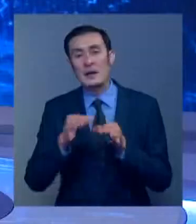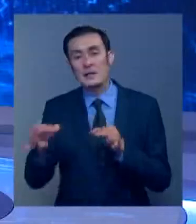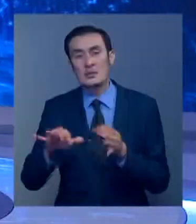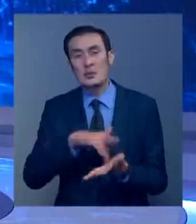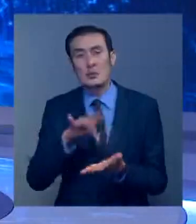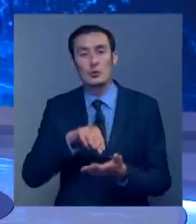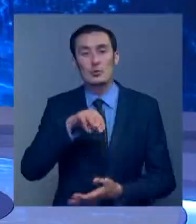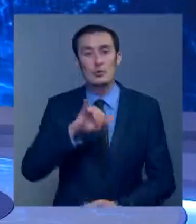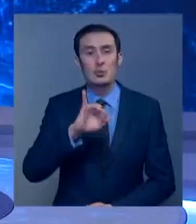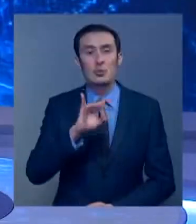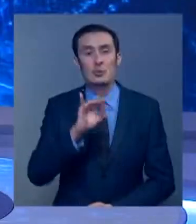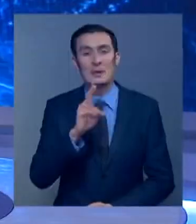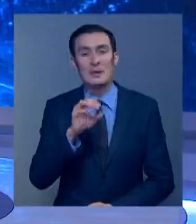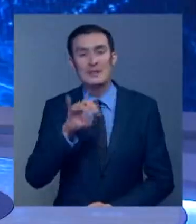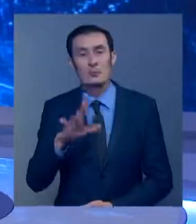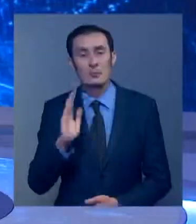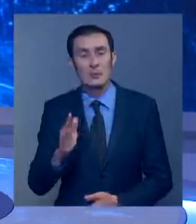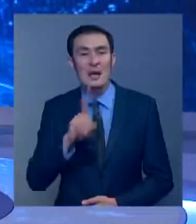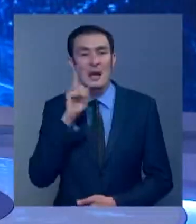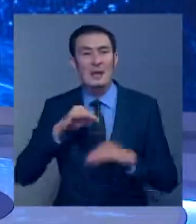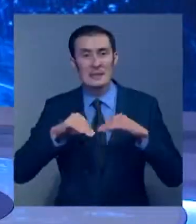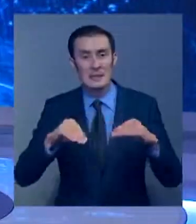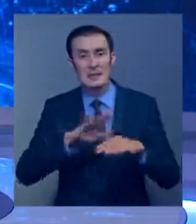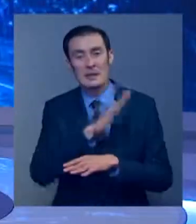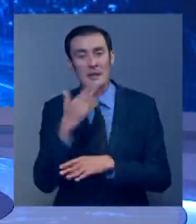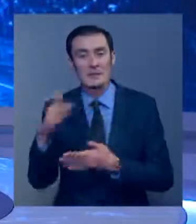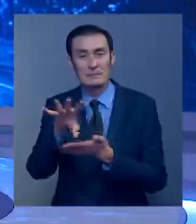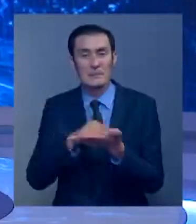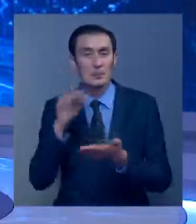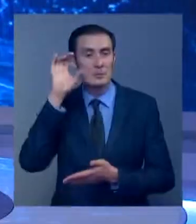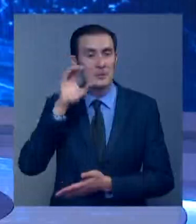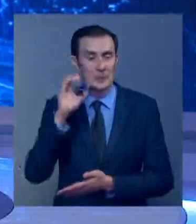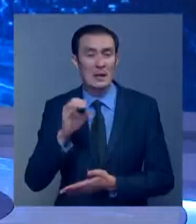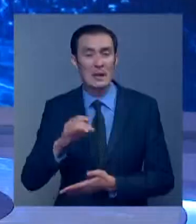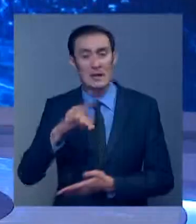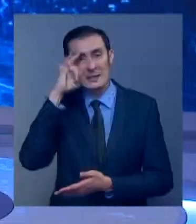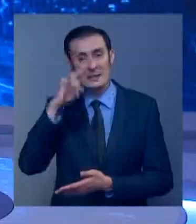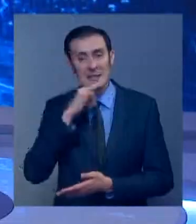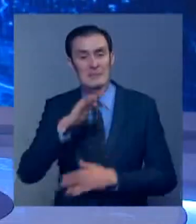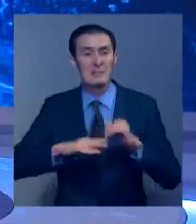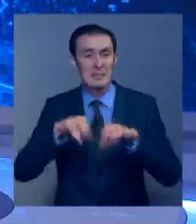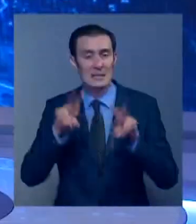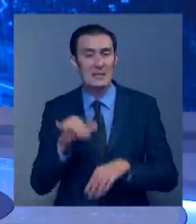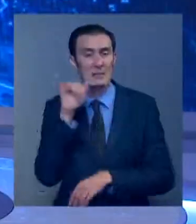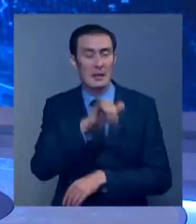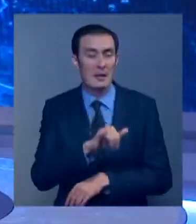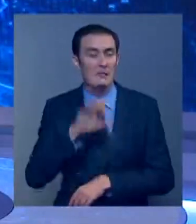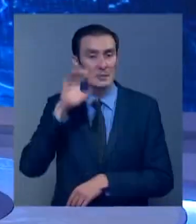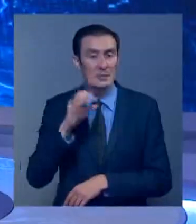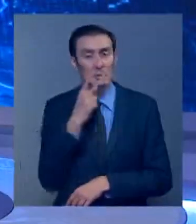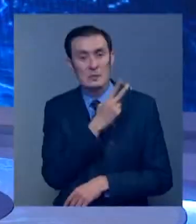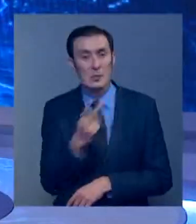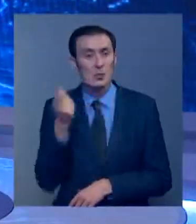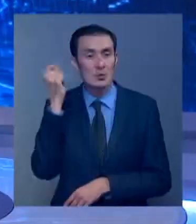Окрестности Туркестана будут озеленять по методике коллег из Узбекистана. Отечественные специалисты уже находятся в соседней республике. Главная их задача